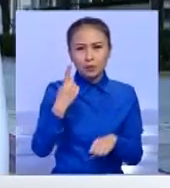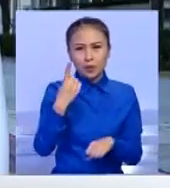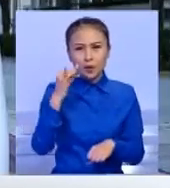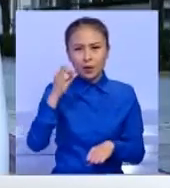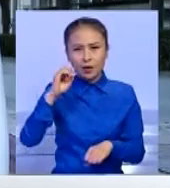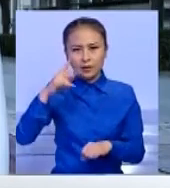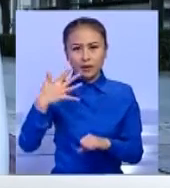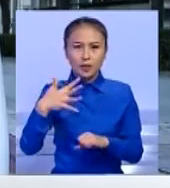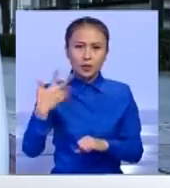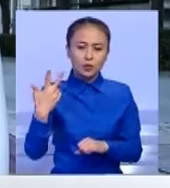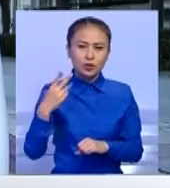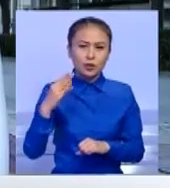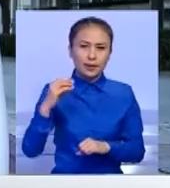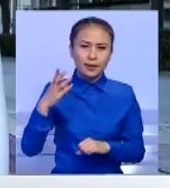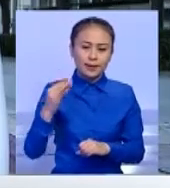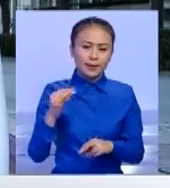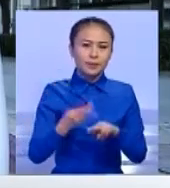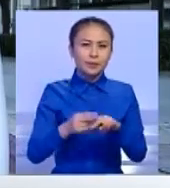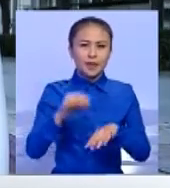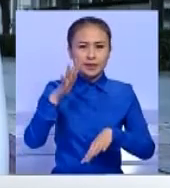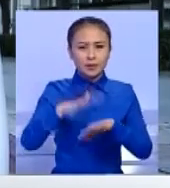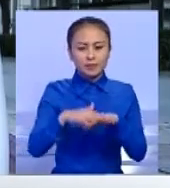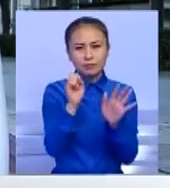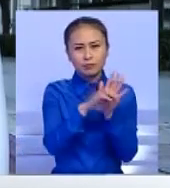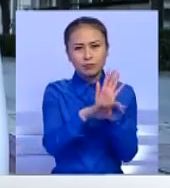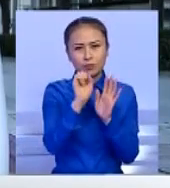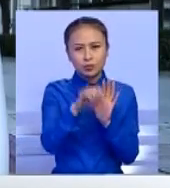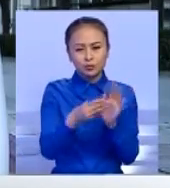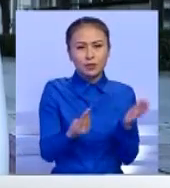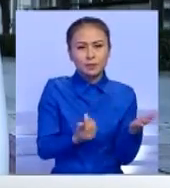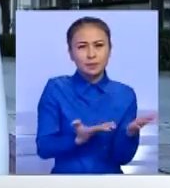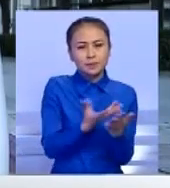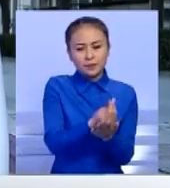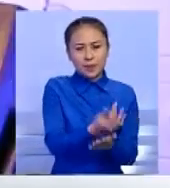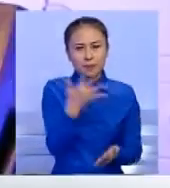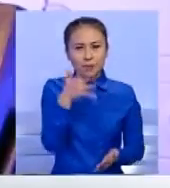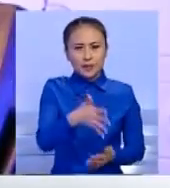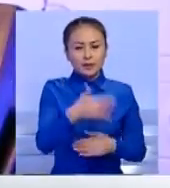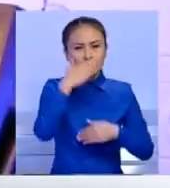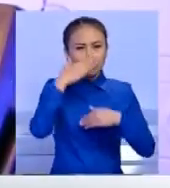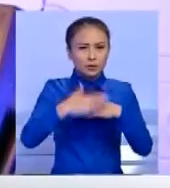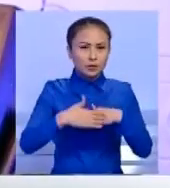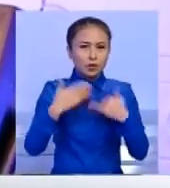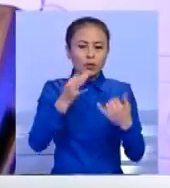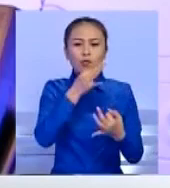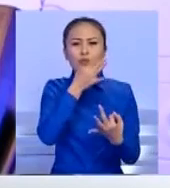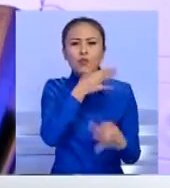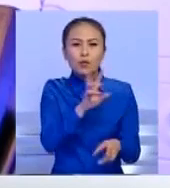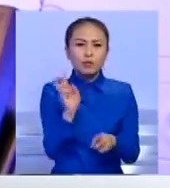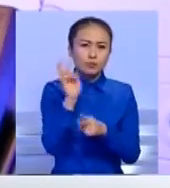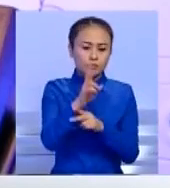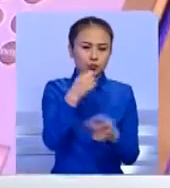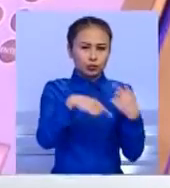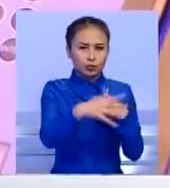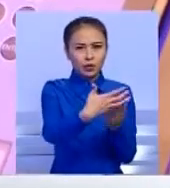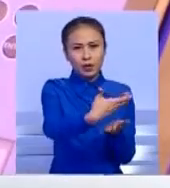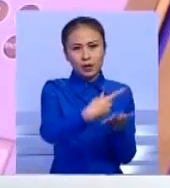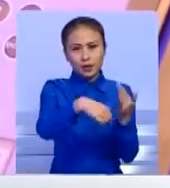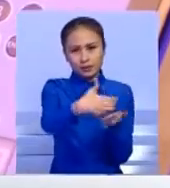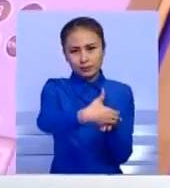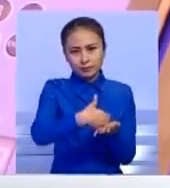1 юань немесе 23 теңге. Ал депозитке 5000 теңге тапсыру керек. Ол ақшаны кез келген уақытта қайтарып алуға